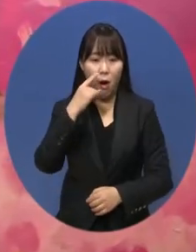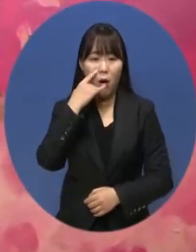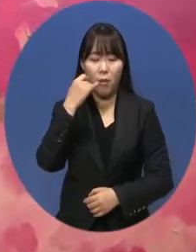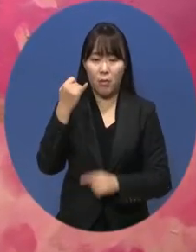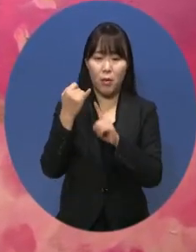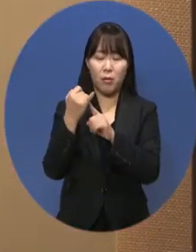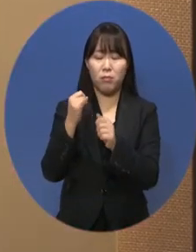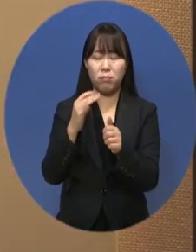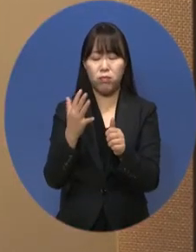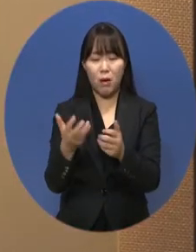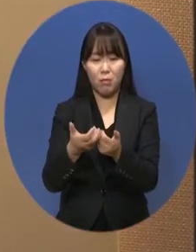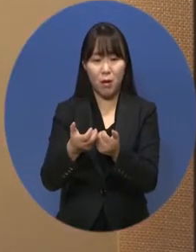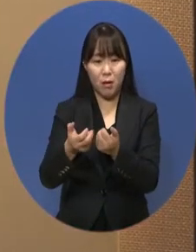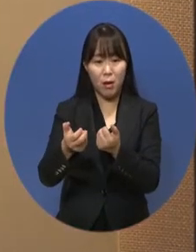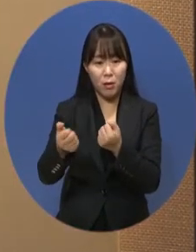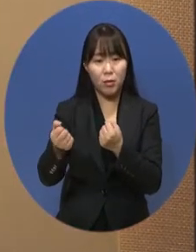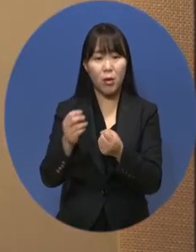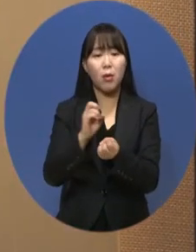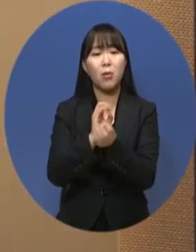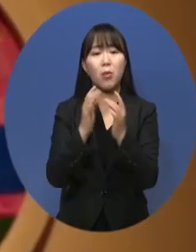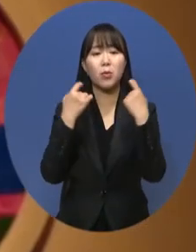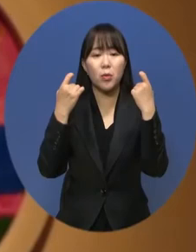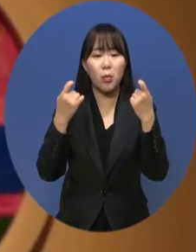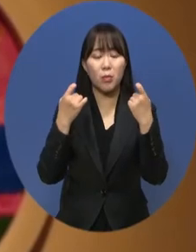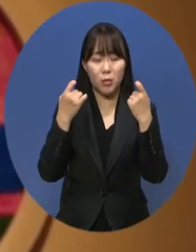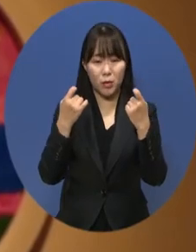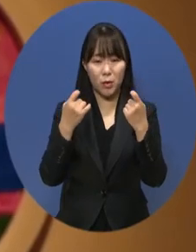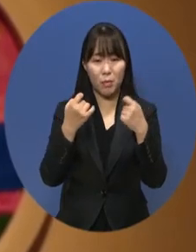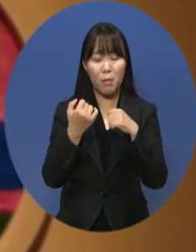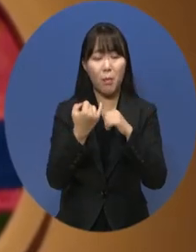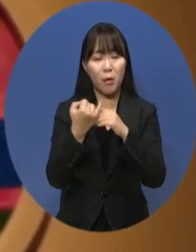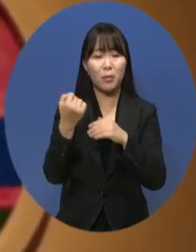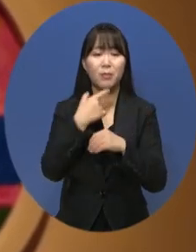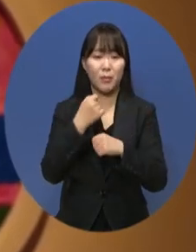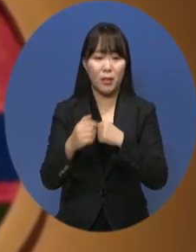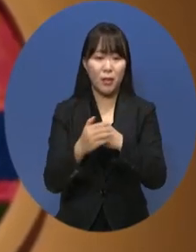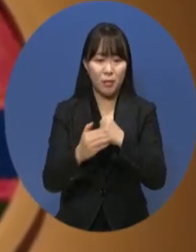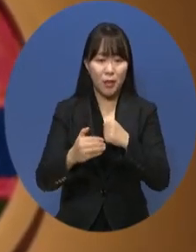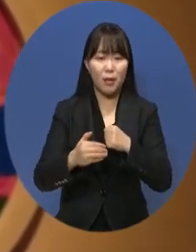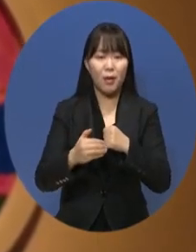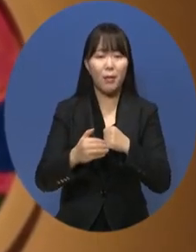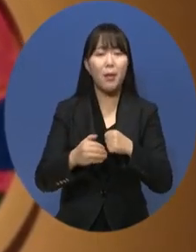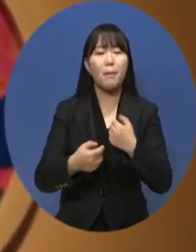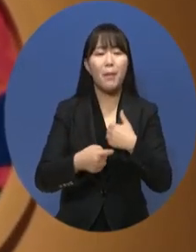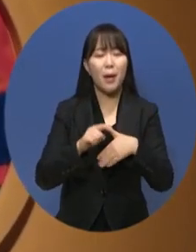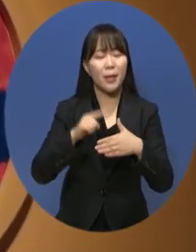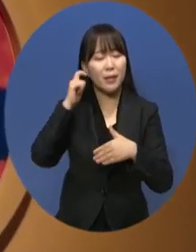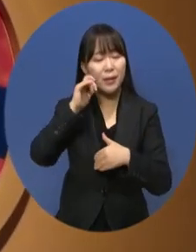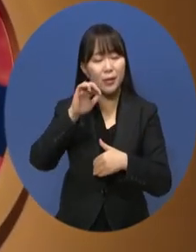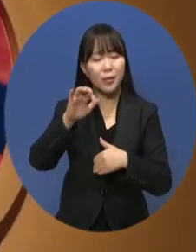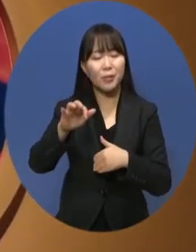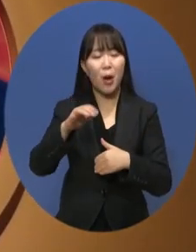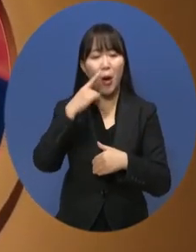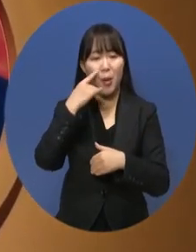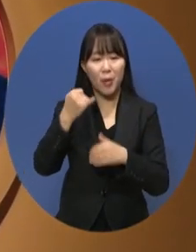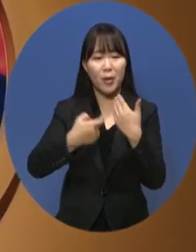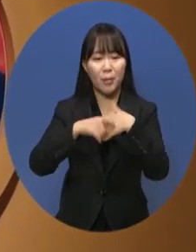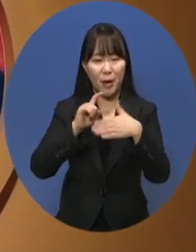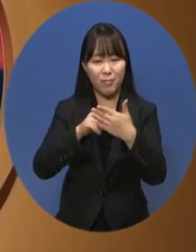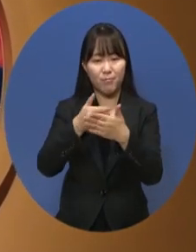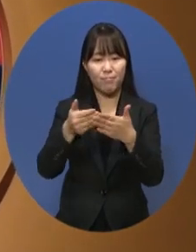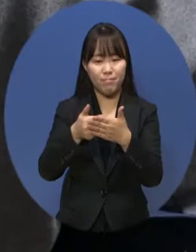엄마와의 이별로 꽃소풍을 보내드리고 싶은 마음에 그리움과 따뜻한 어머니의 정을 화폭 속에